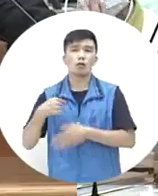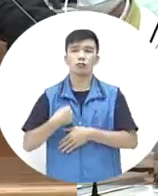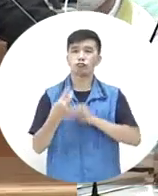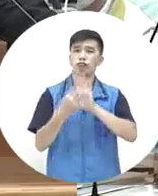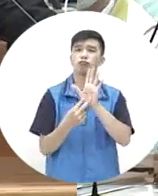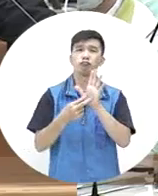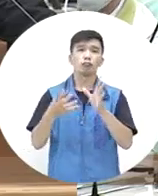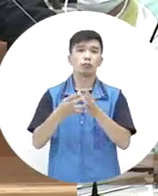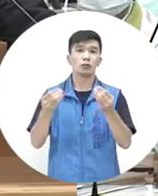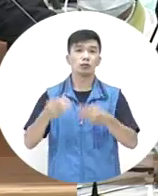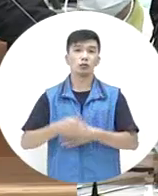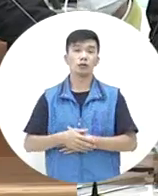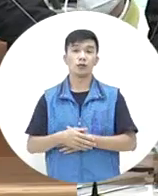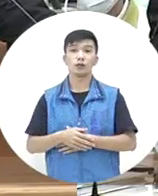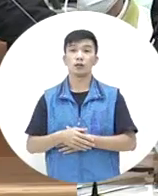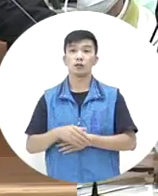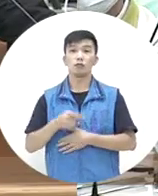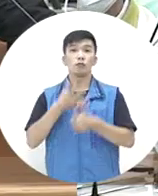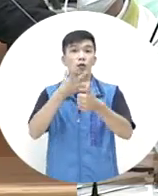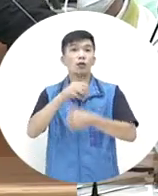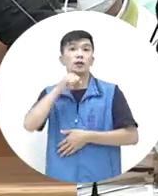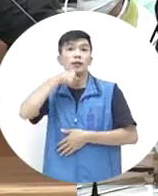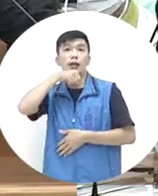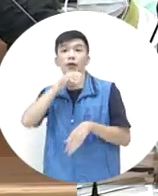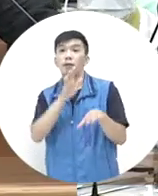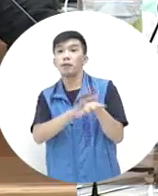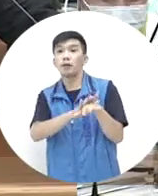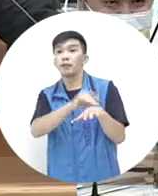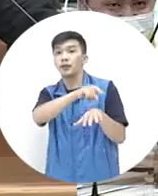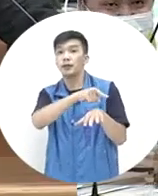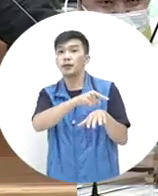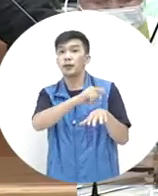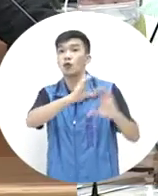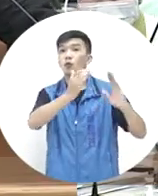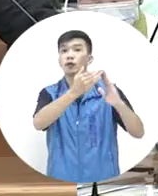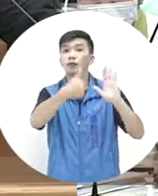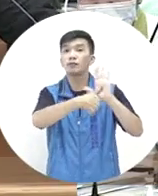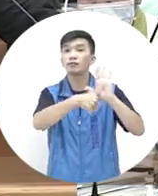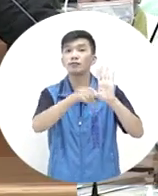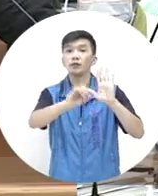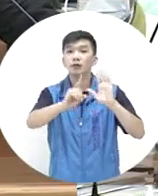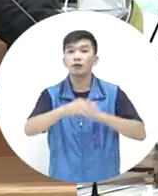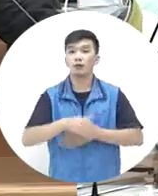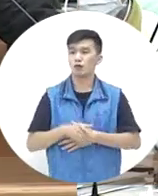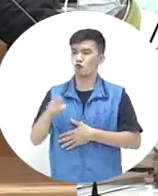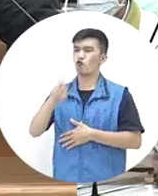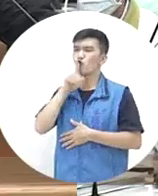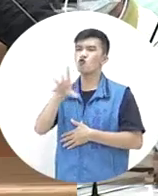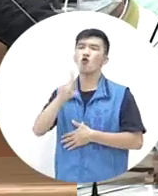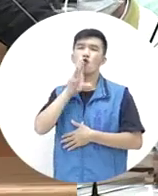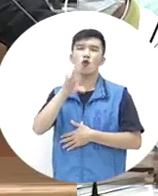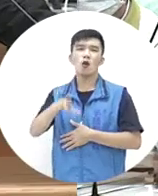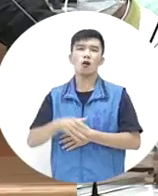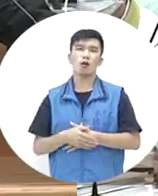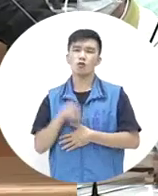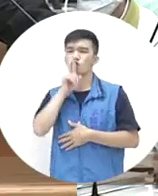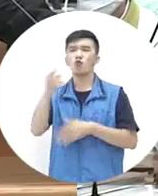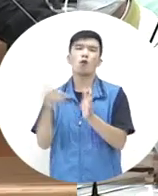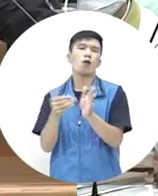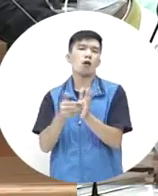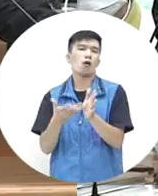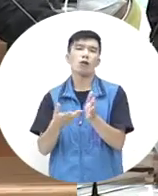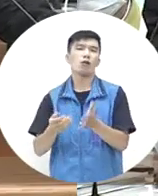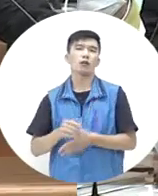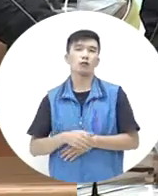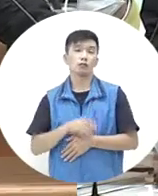峡旁边的那个大国叫什么国家？ 啊，你不是讲了吗？ 叫什么国家？ 你不是讲了吗？ 叫什么国家？ 你讲了就好了。 你